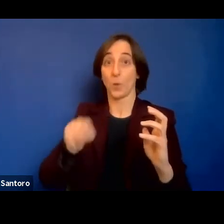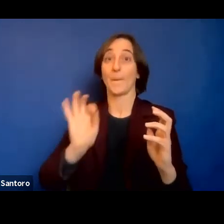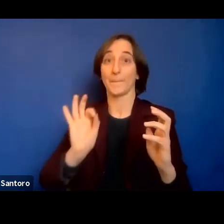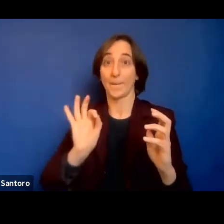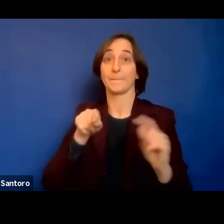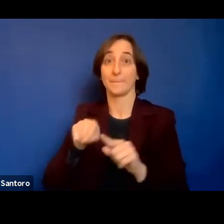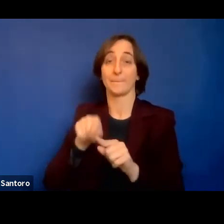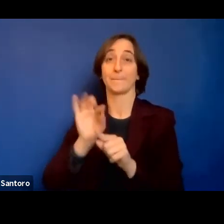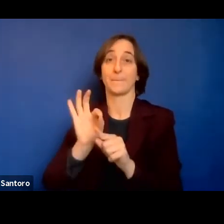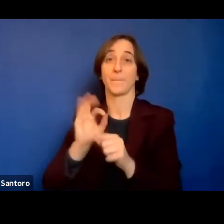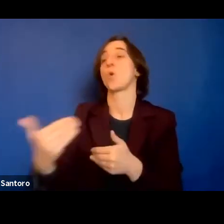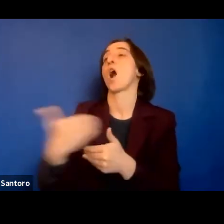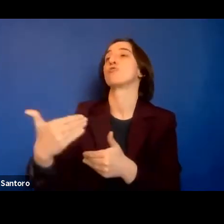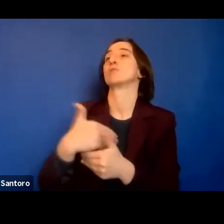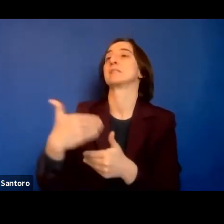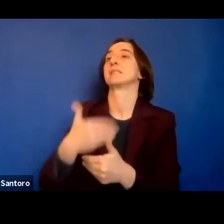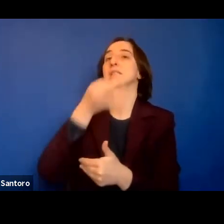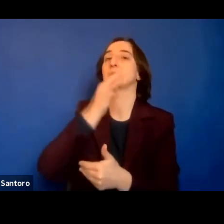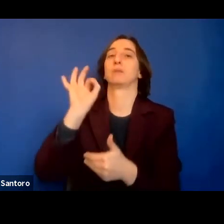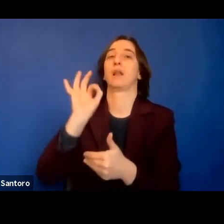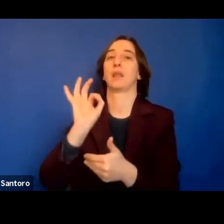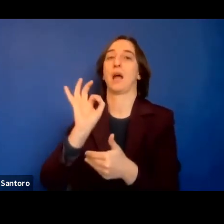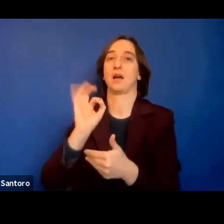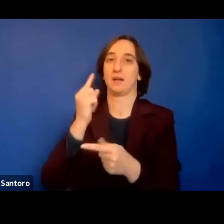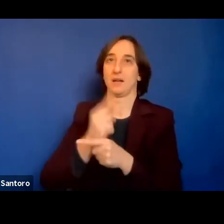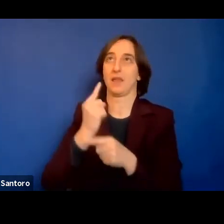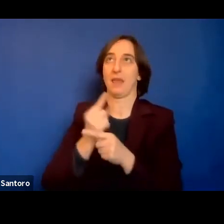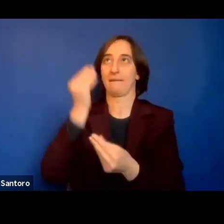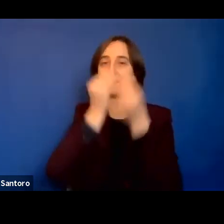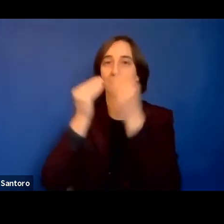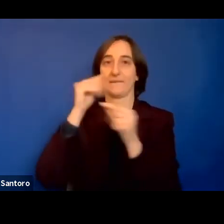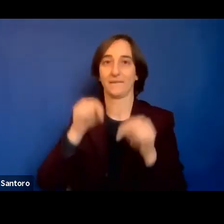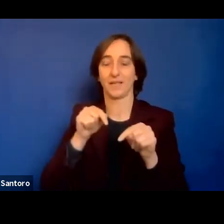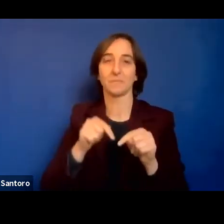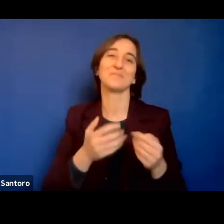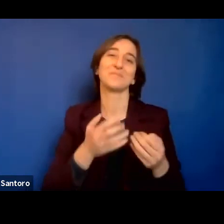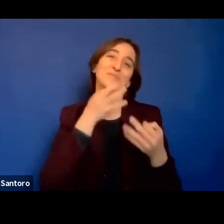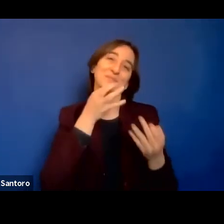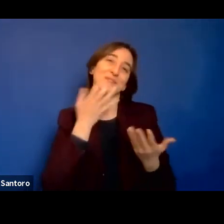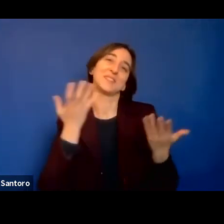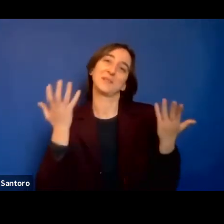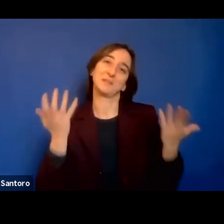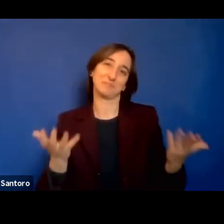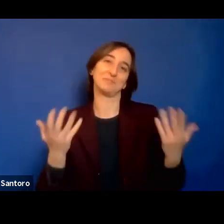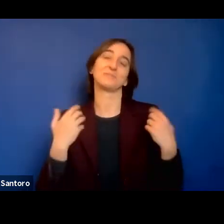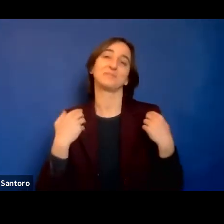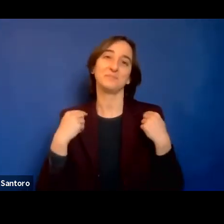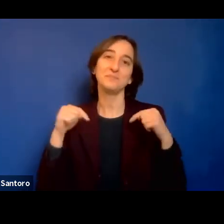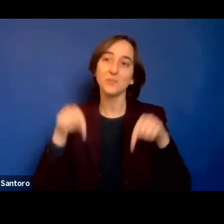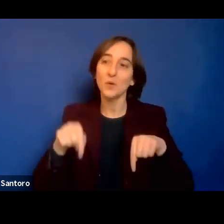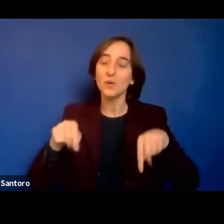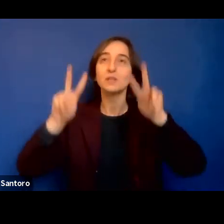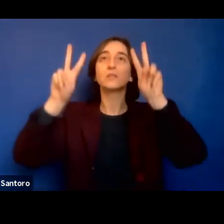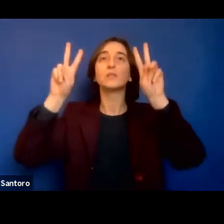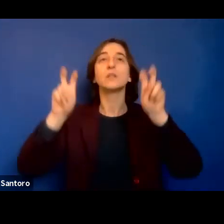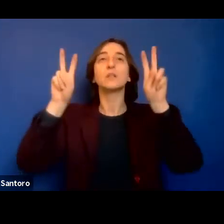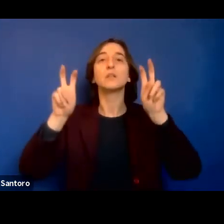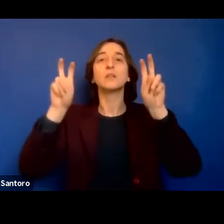come servizio interpretiamo questo grandissimo tema, possibilmente nella